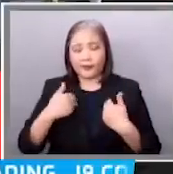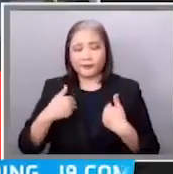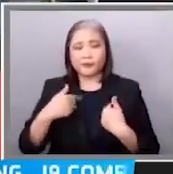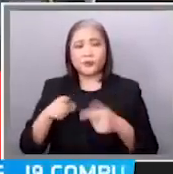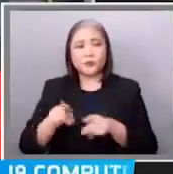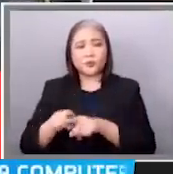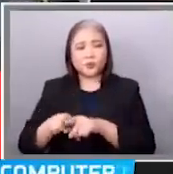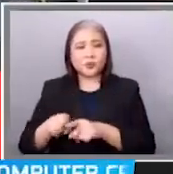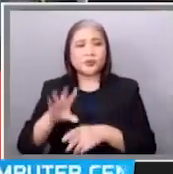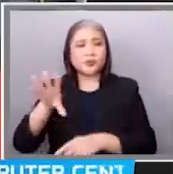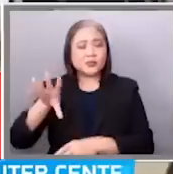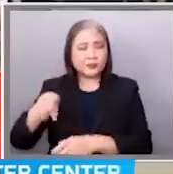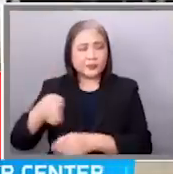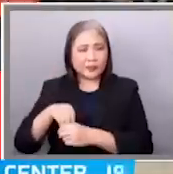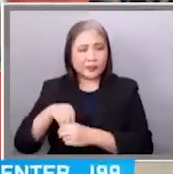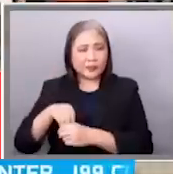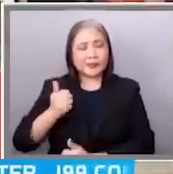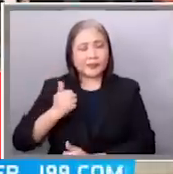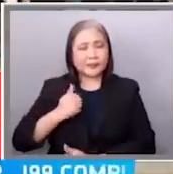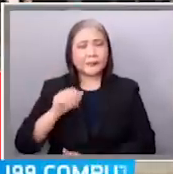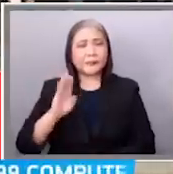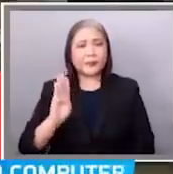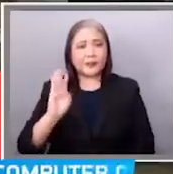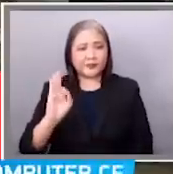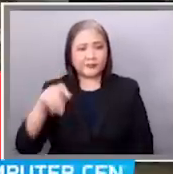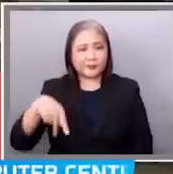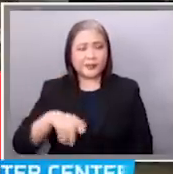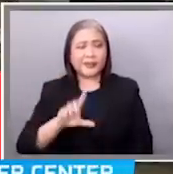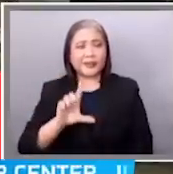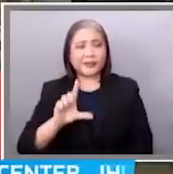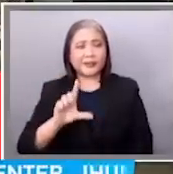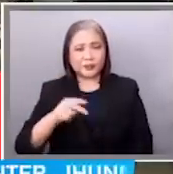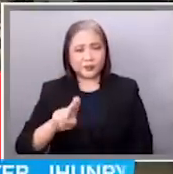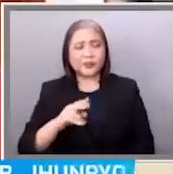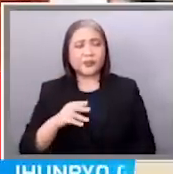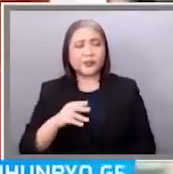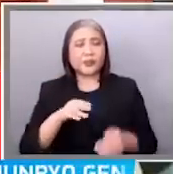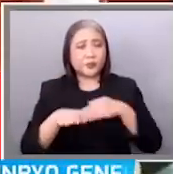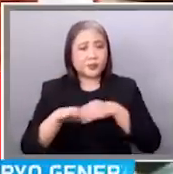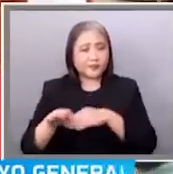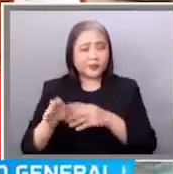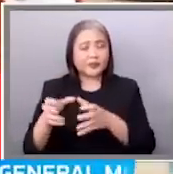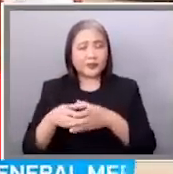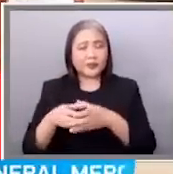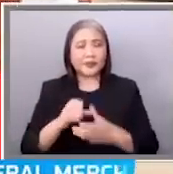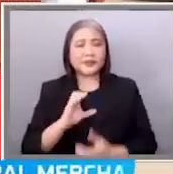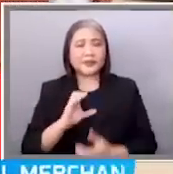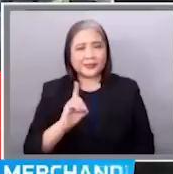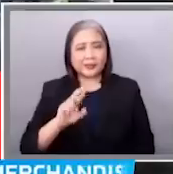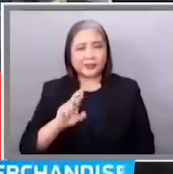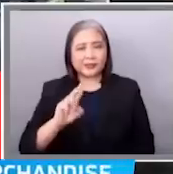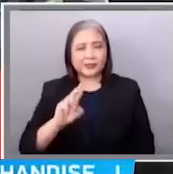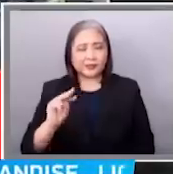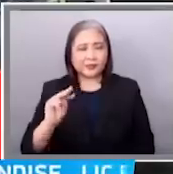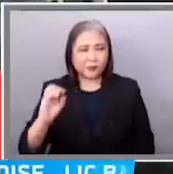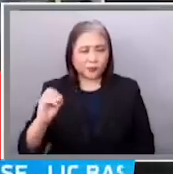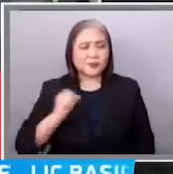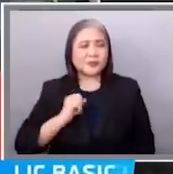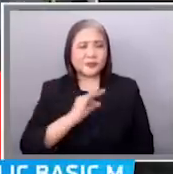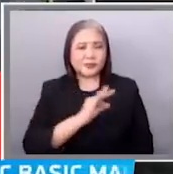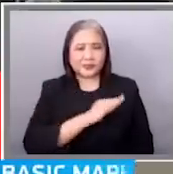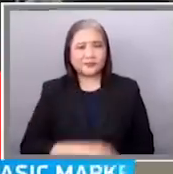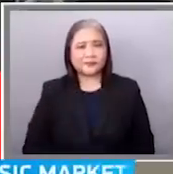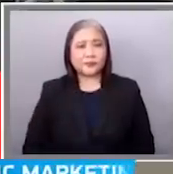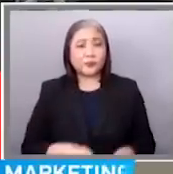Army, BFP, LGU, Traffic Unit at CDRRMO personnel. Nakaposisyon na rin sa lugar